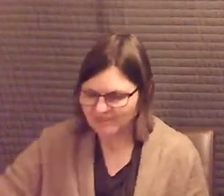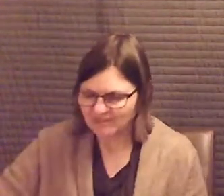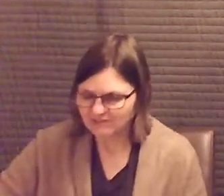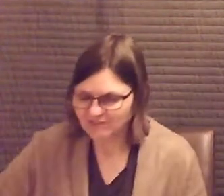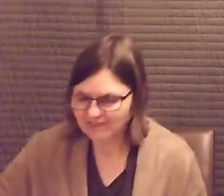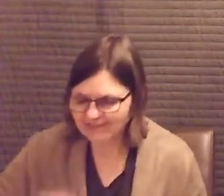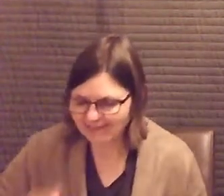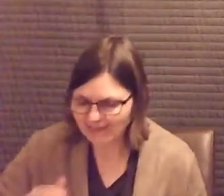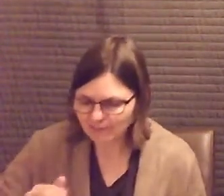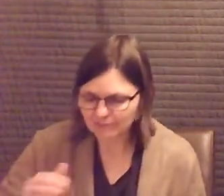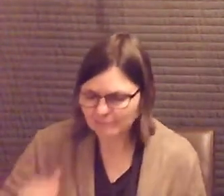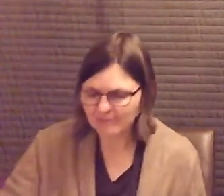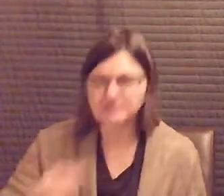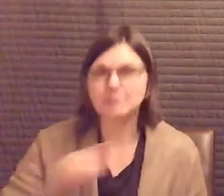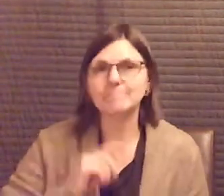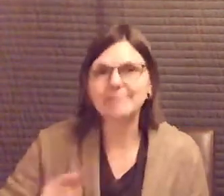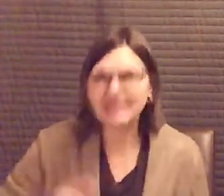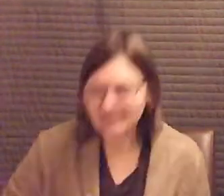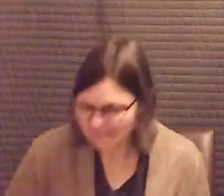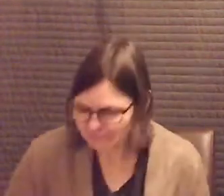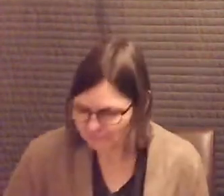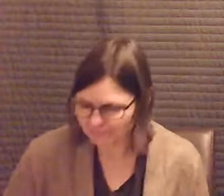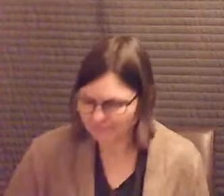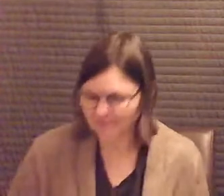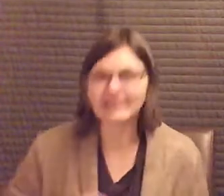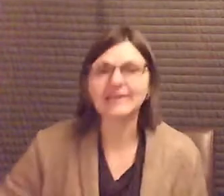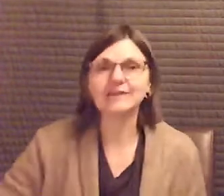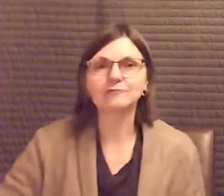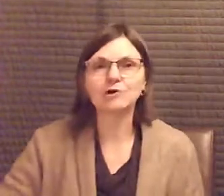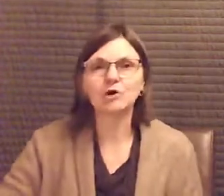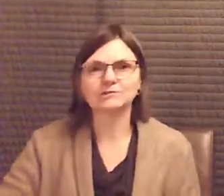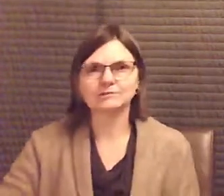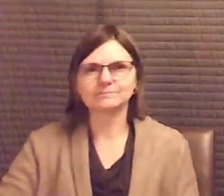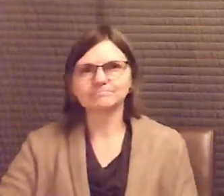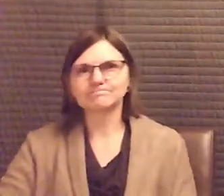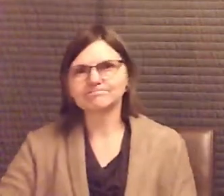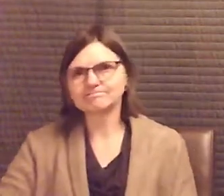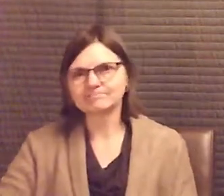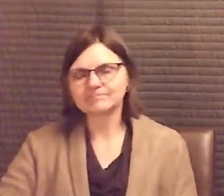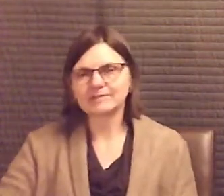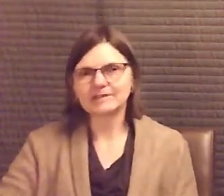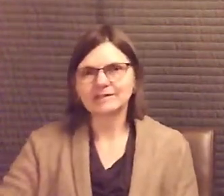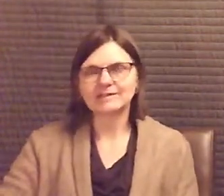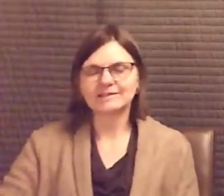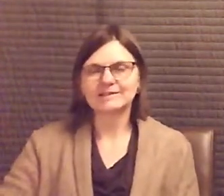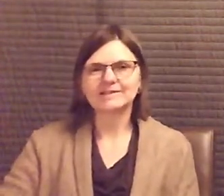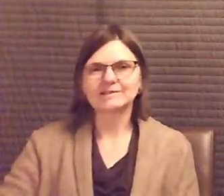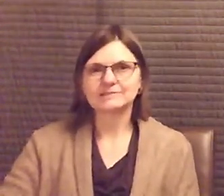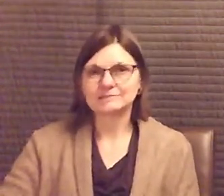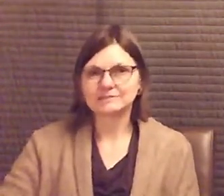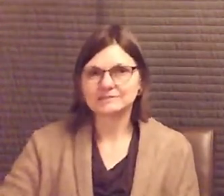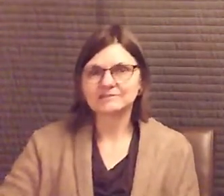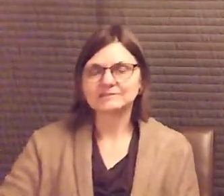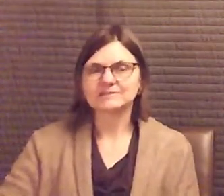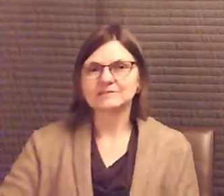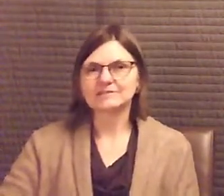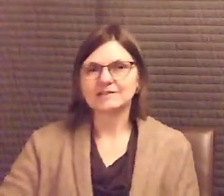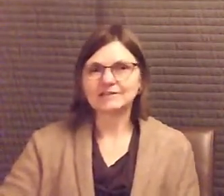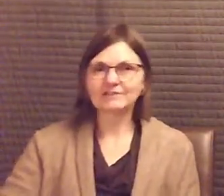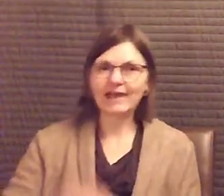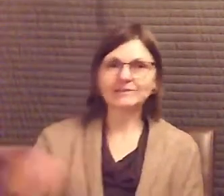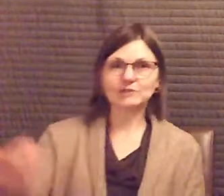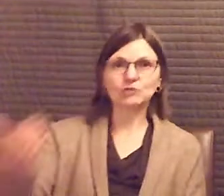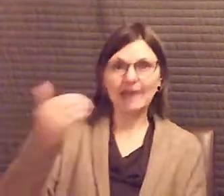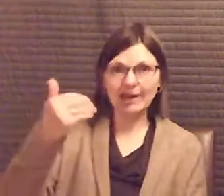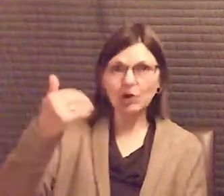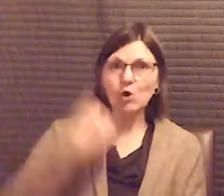zouden de eer van de mensen meer lief dan de eer van god zo met check ouderen en blies